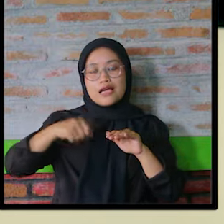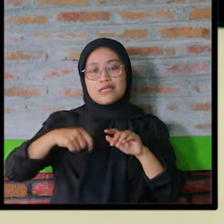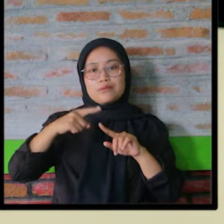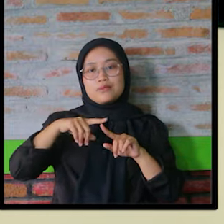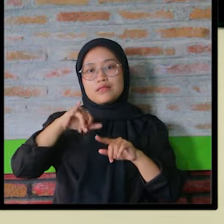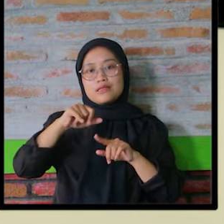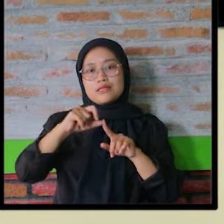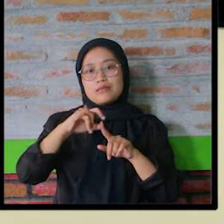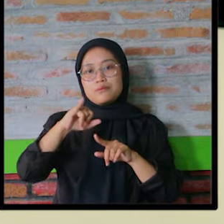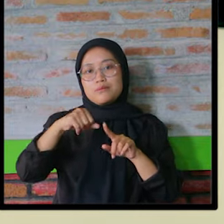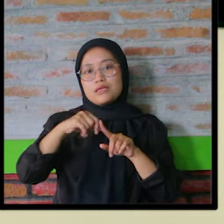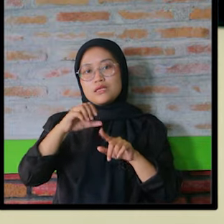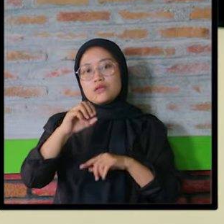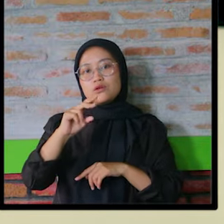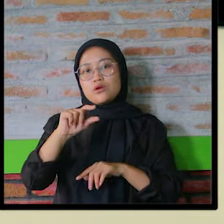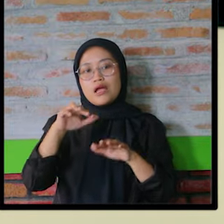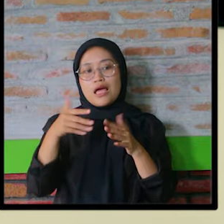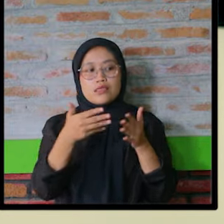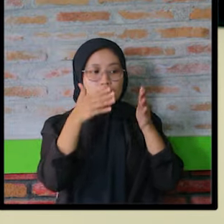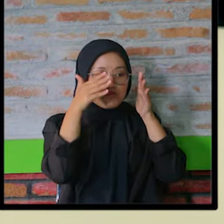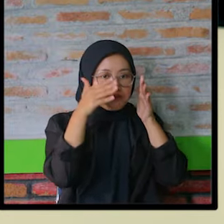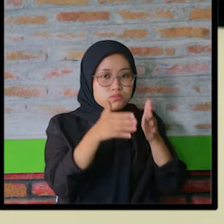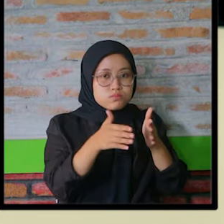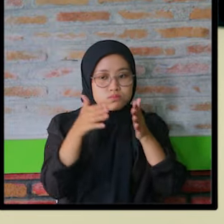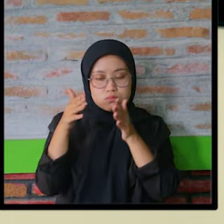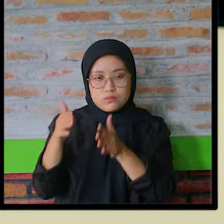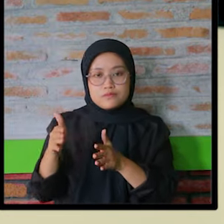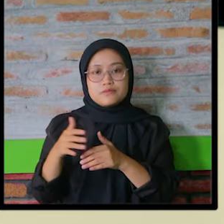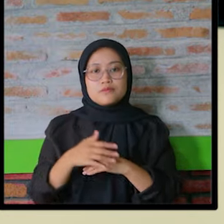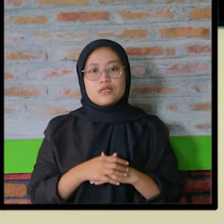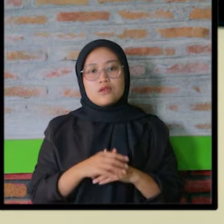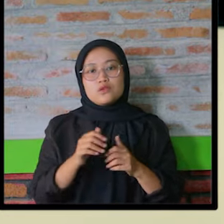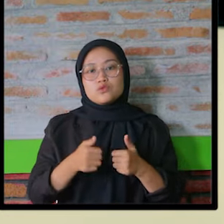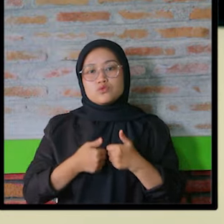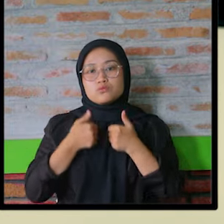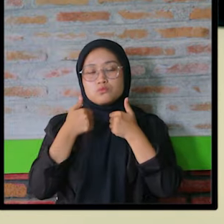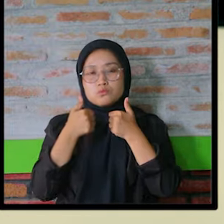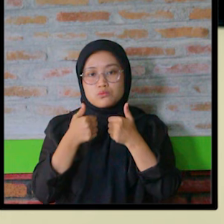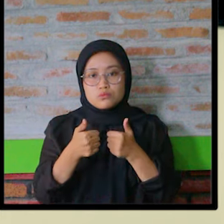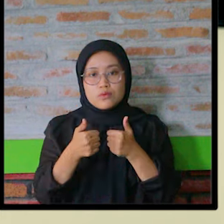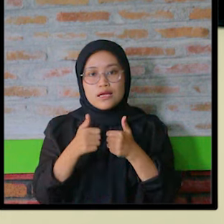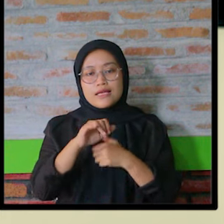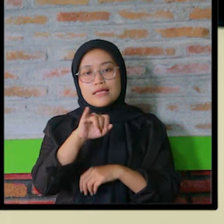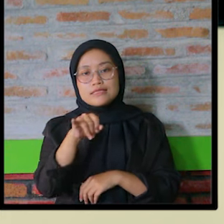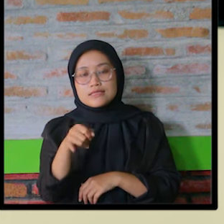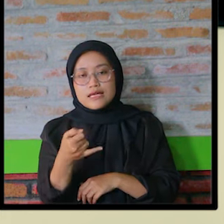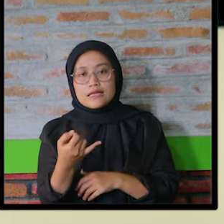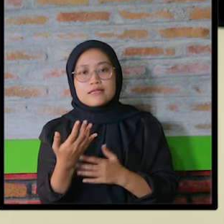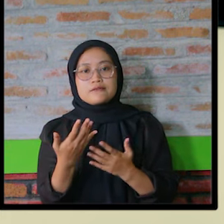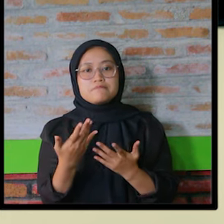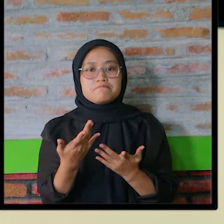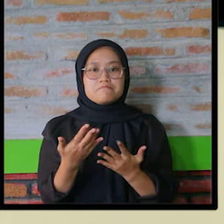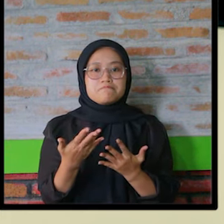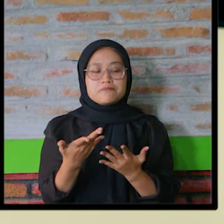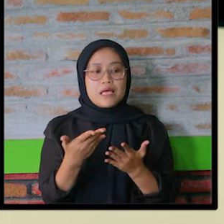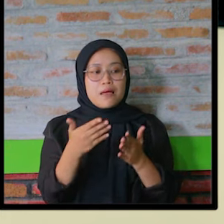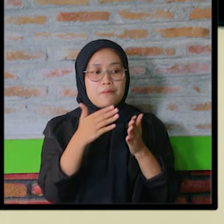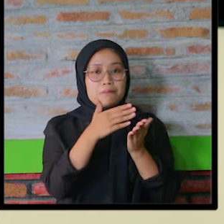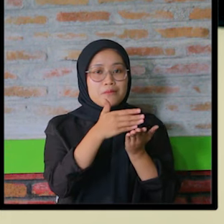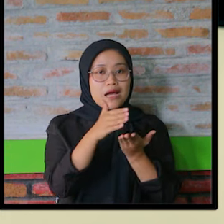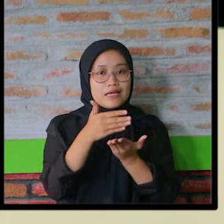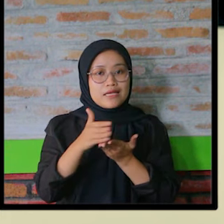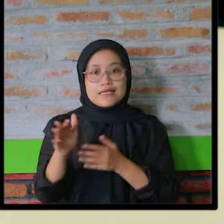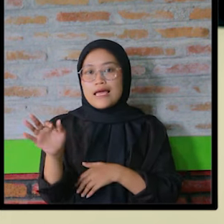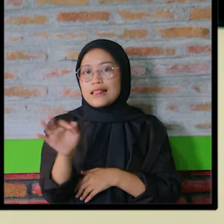anu apa spesialisasi khusus supaya ee ini menjadi apa namanya bagian